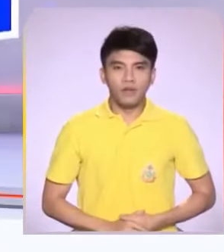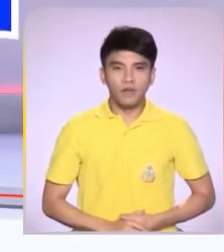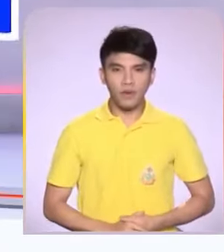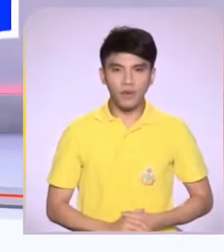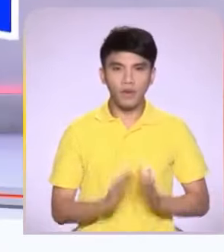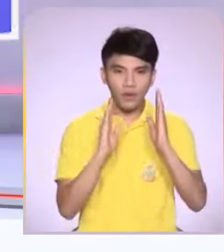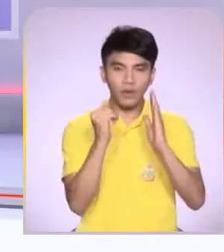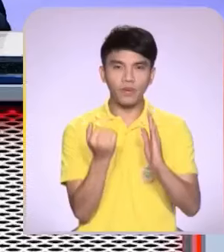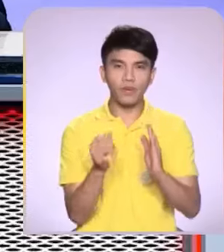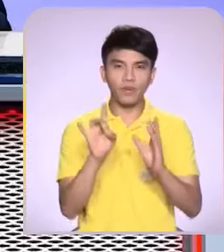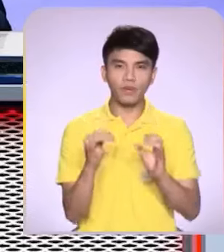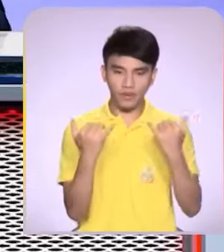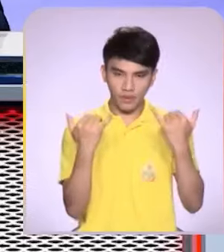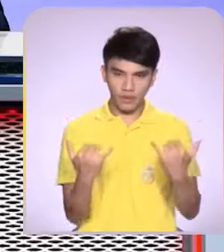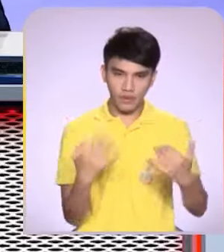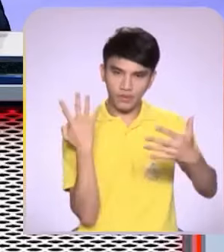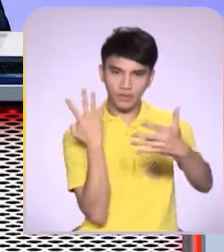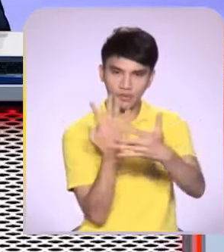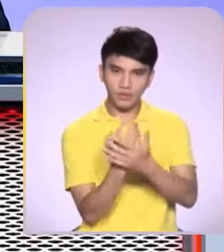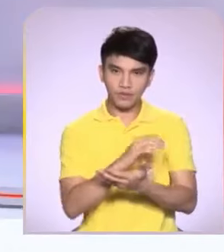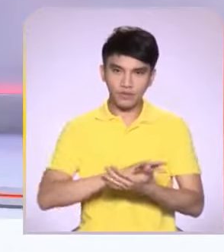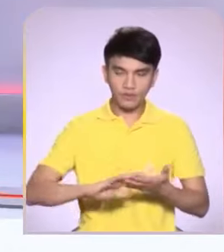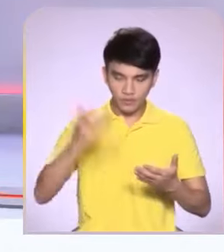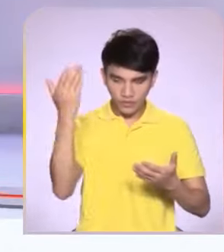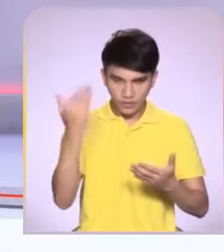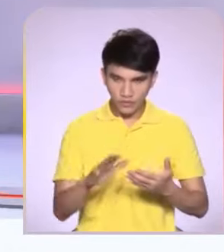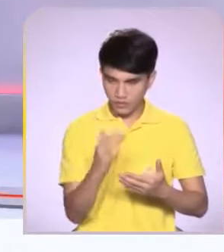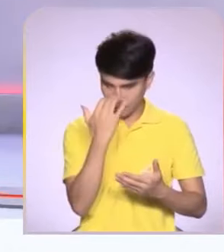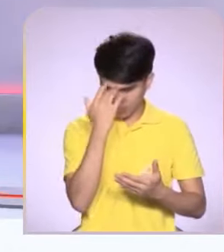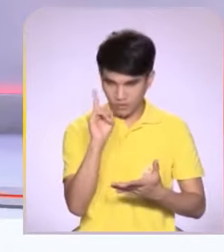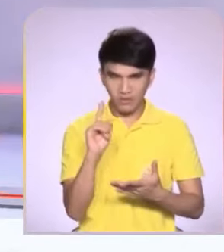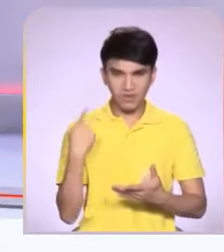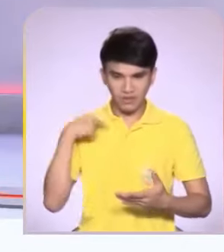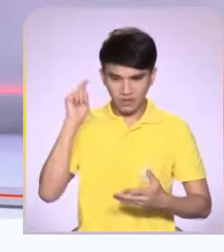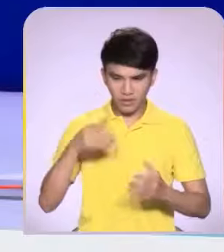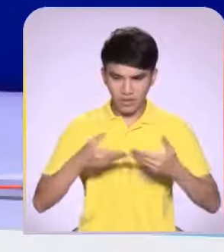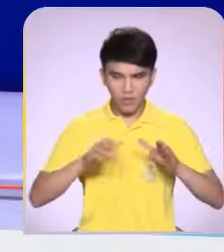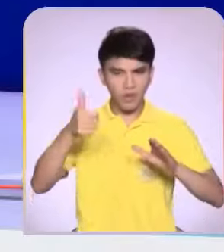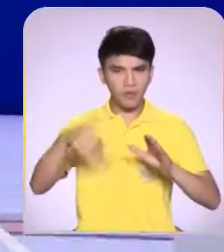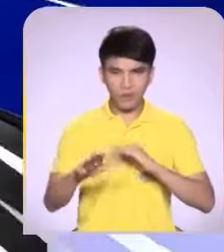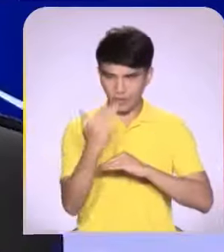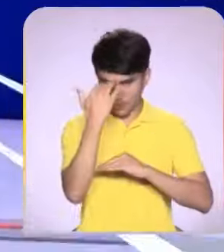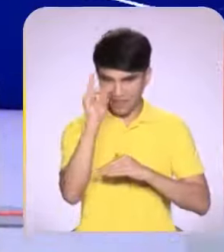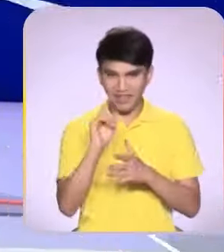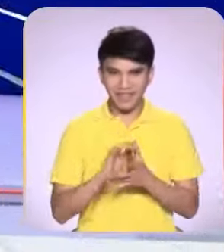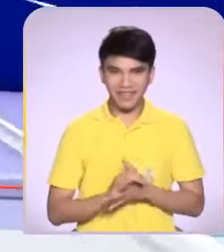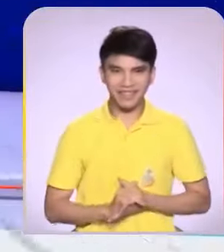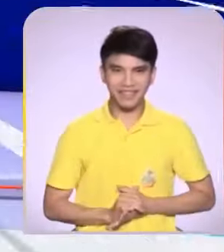งดิ 18คนตอนนี ้ นอนคุกไปแล้วเรียบร้อย ถูก แล้วทำไมศาลไม่ให้ประกันตัวคะอาจารย ์ถามศาลเลย